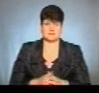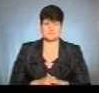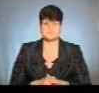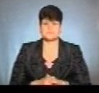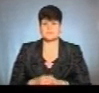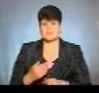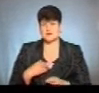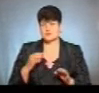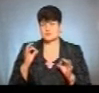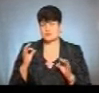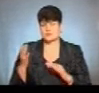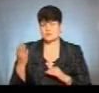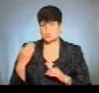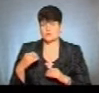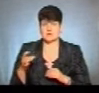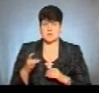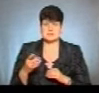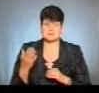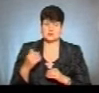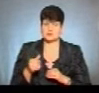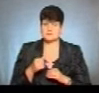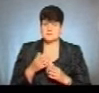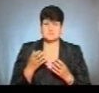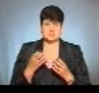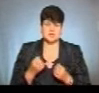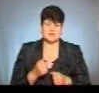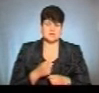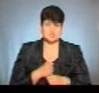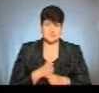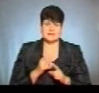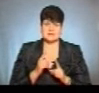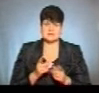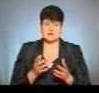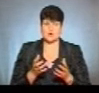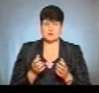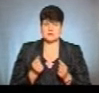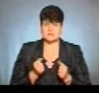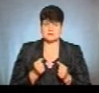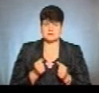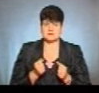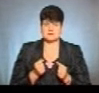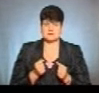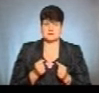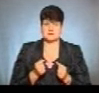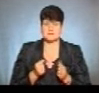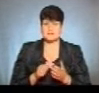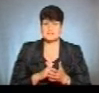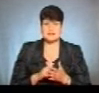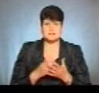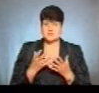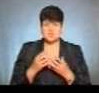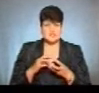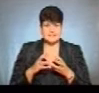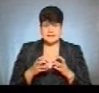Я озвучував минулого разу, минулий місяць. На жаль, ми ще зараз тільки одержали усі емпіричні матеріали, ми ще їх